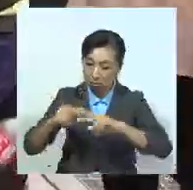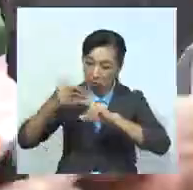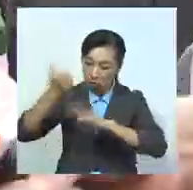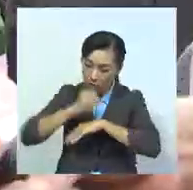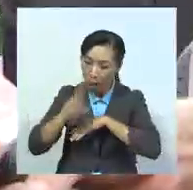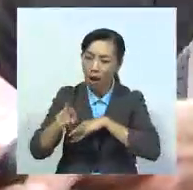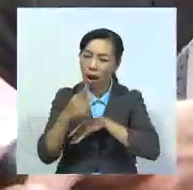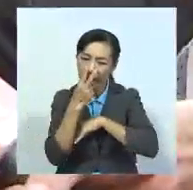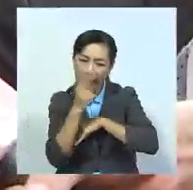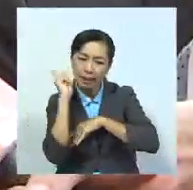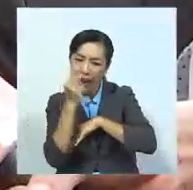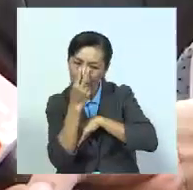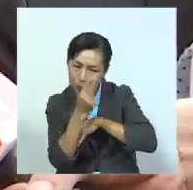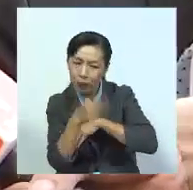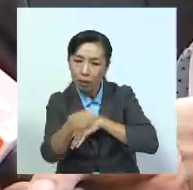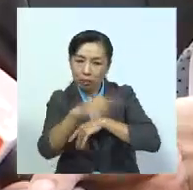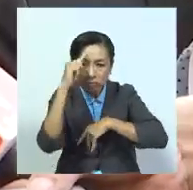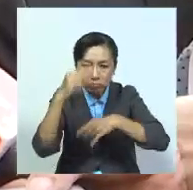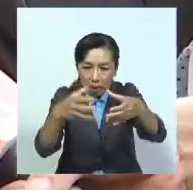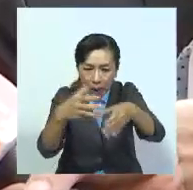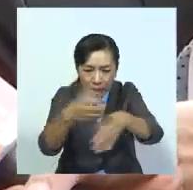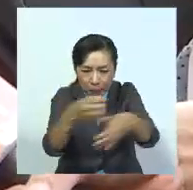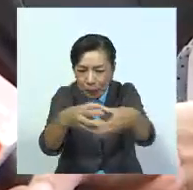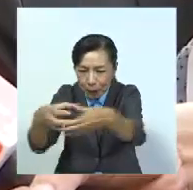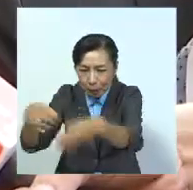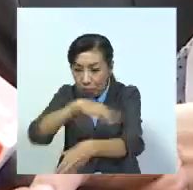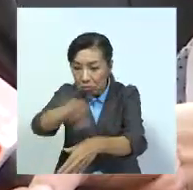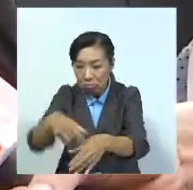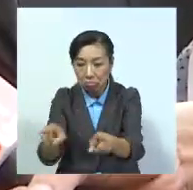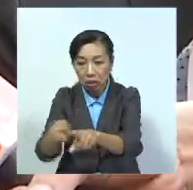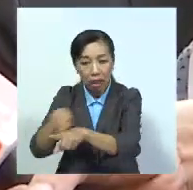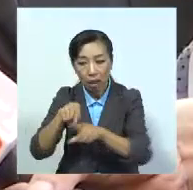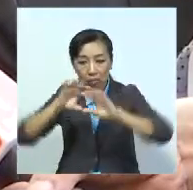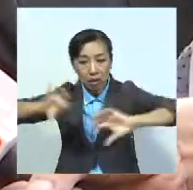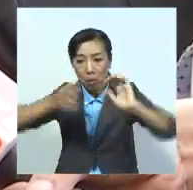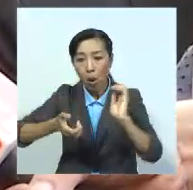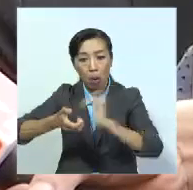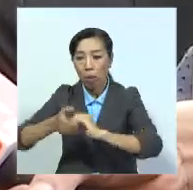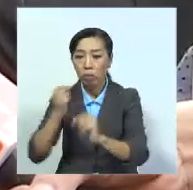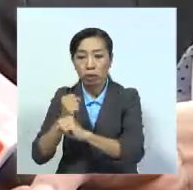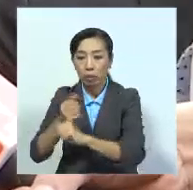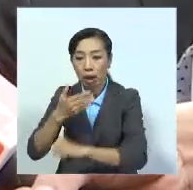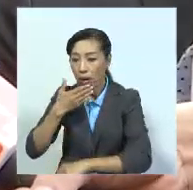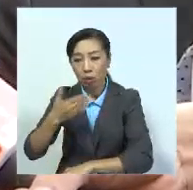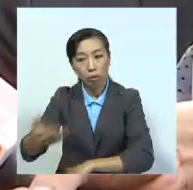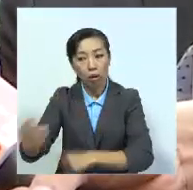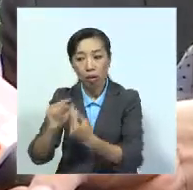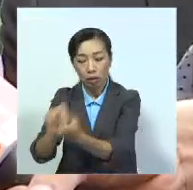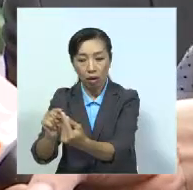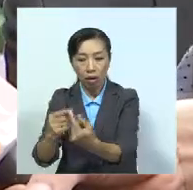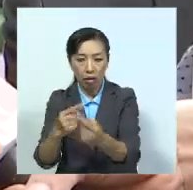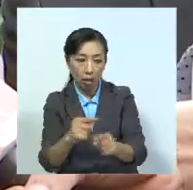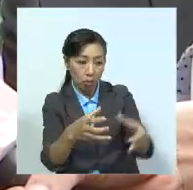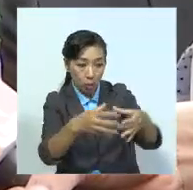ติดตามสถานการณ์และก็ทราบมาว่าพรรคเล็กส่วนใหญ่นั้นยังยืนยันว่าจะร่วมงานกับรัฐบาลต่อไปแต่ในส่วนที่เห็นต่าง